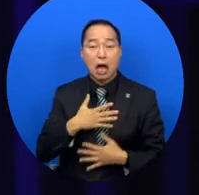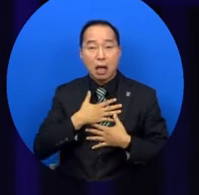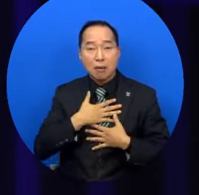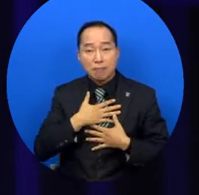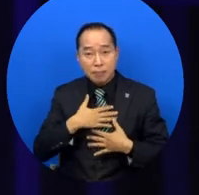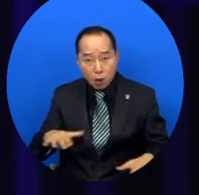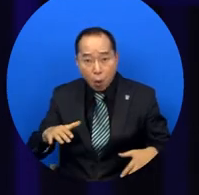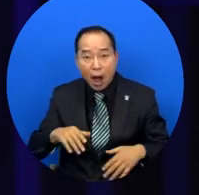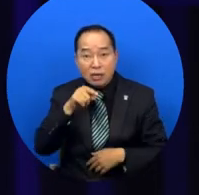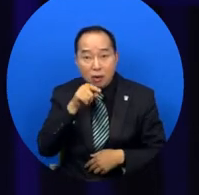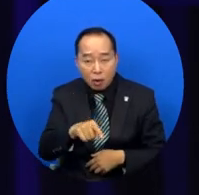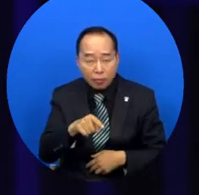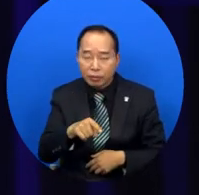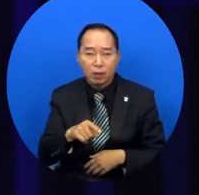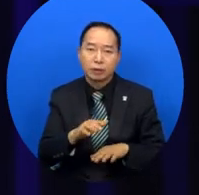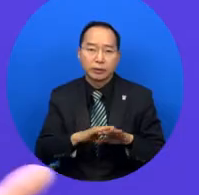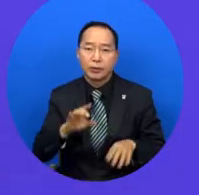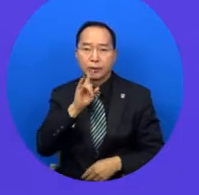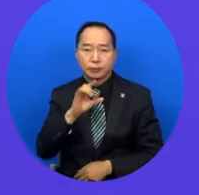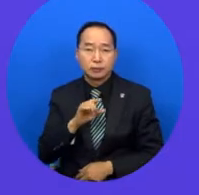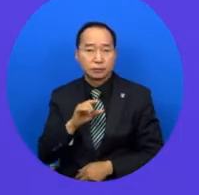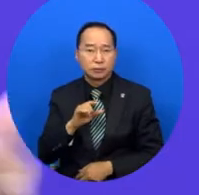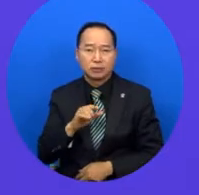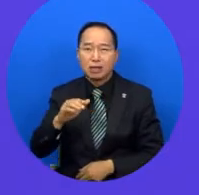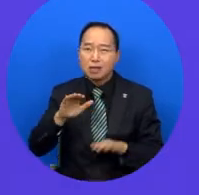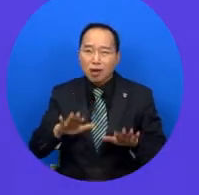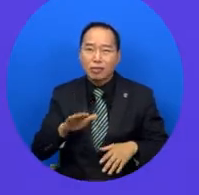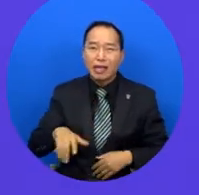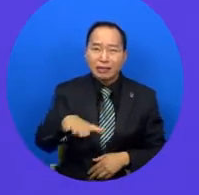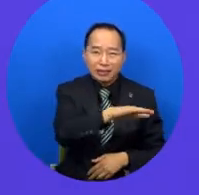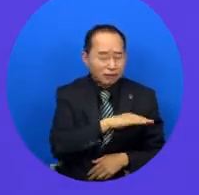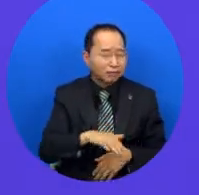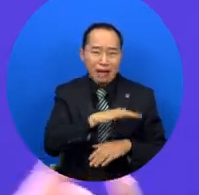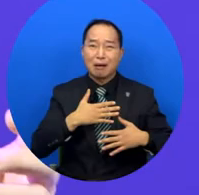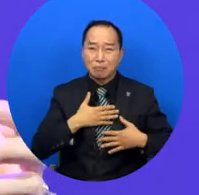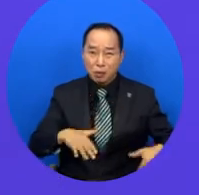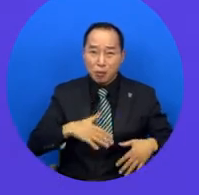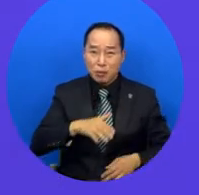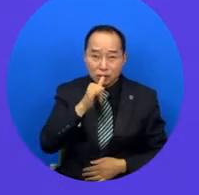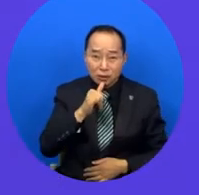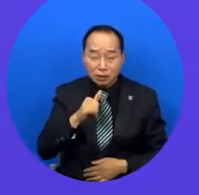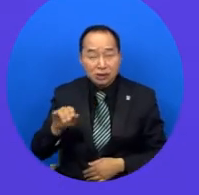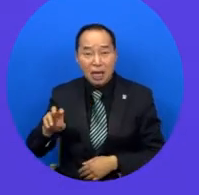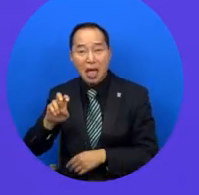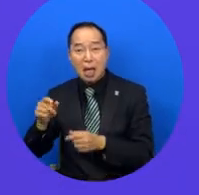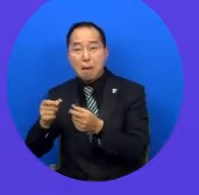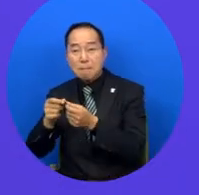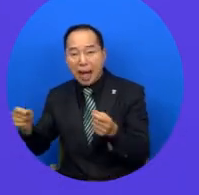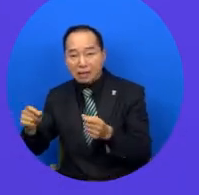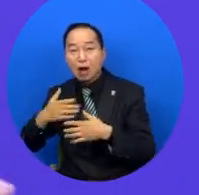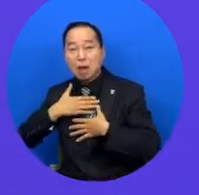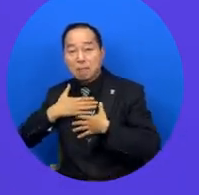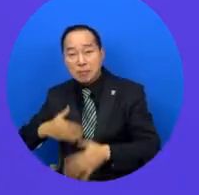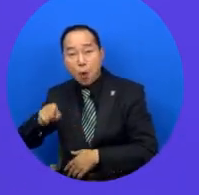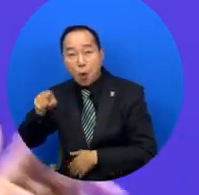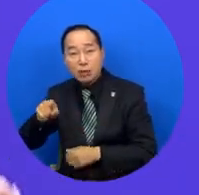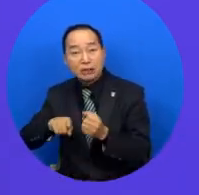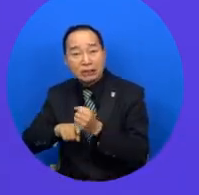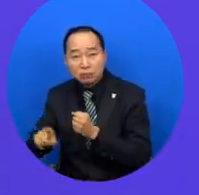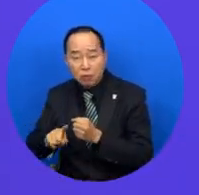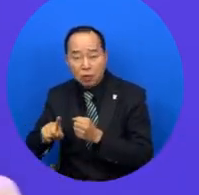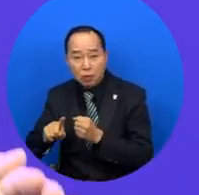피로는 지금 답이 없어요. 현대인은 다 만성 피로 있다 그러잖아. 뭐 음료도 많죠, 만성 피로. 근데 이 만성